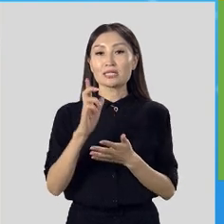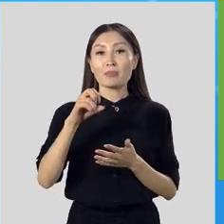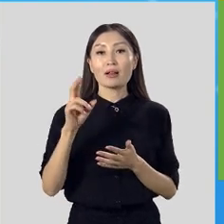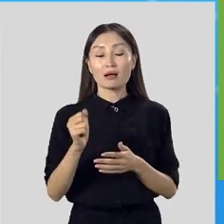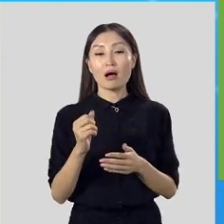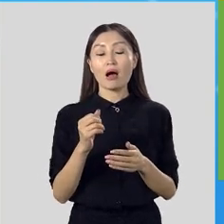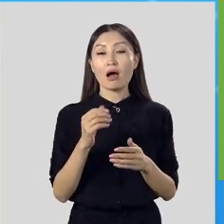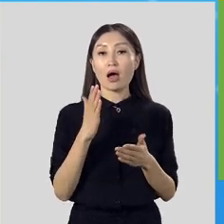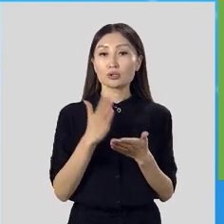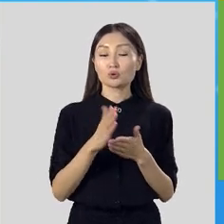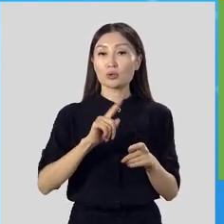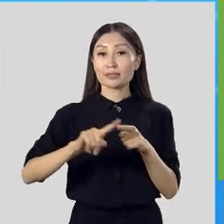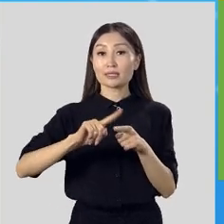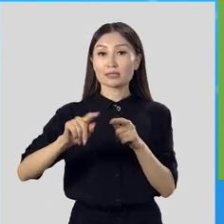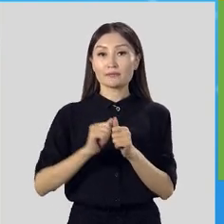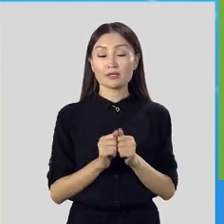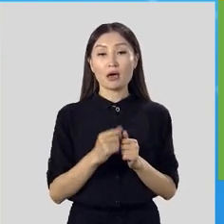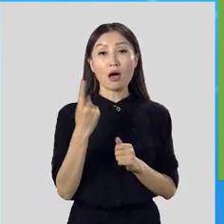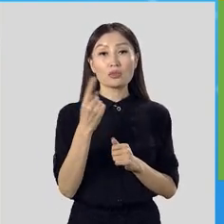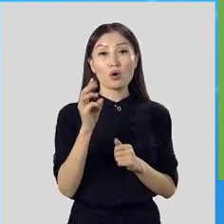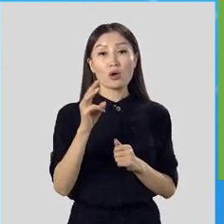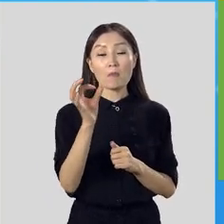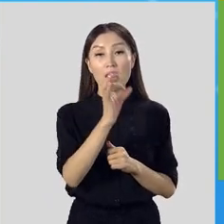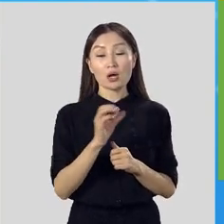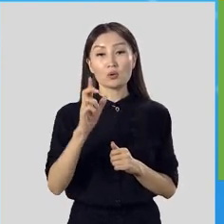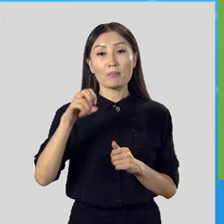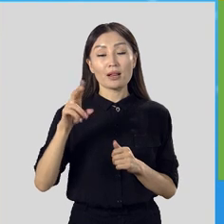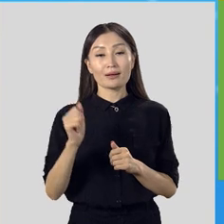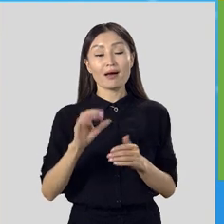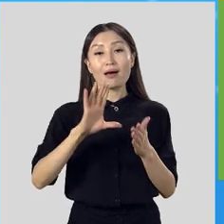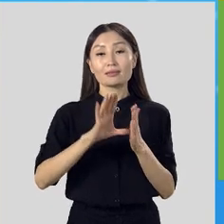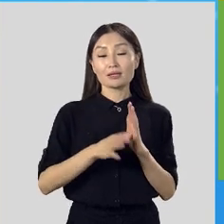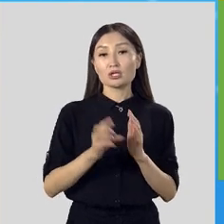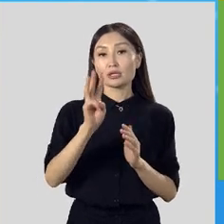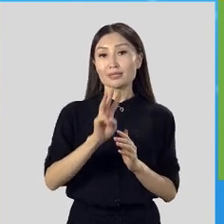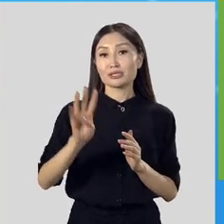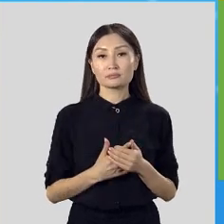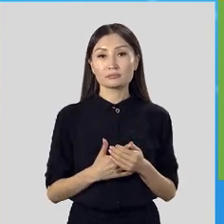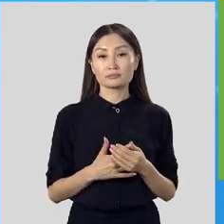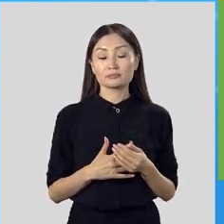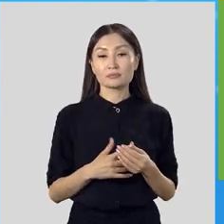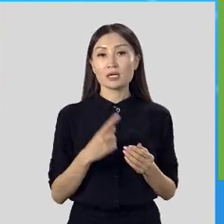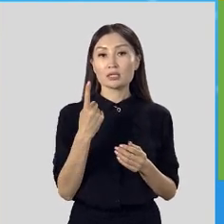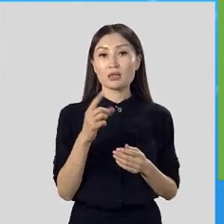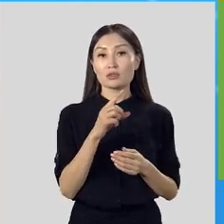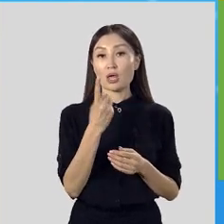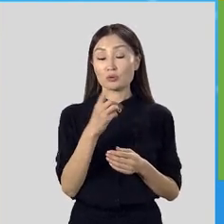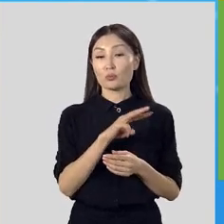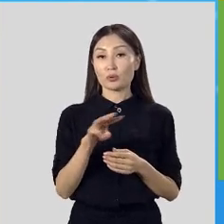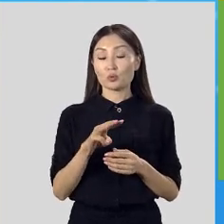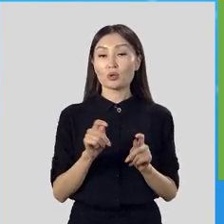интенсивно. Так, синтез одной молекулы белка длится 3-4 минуты. За